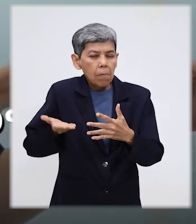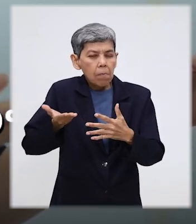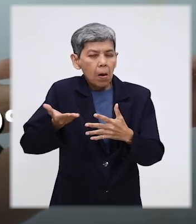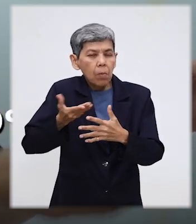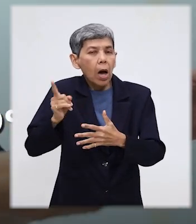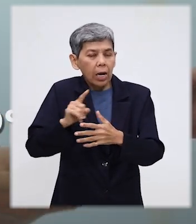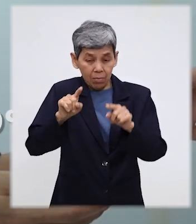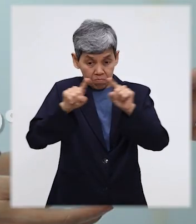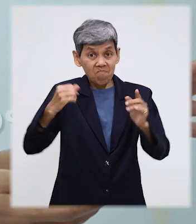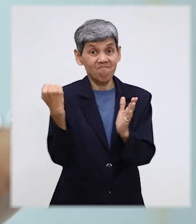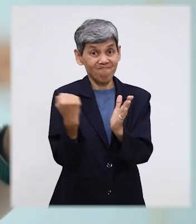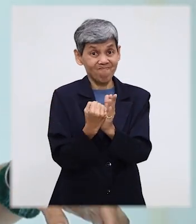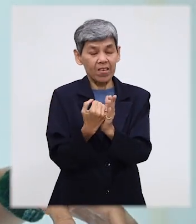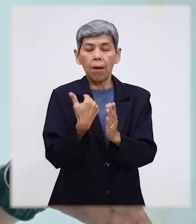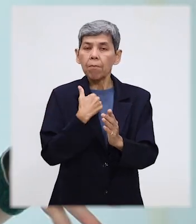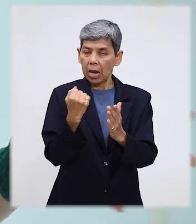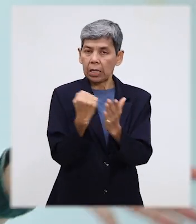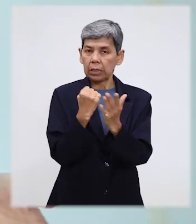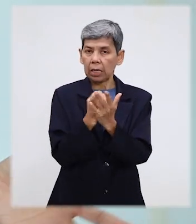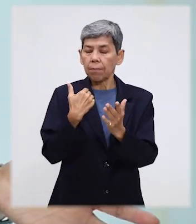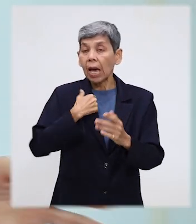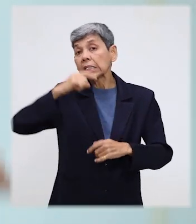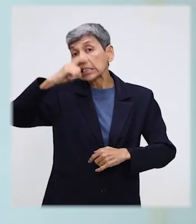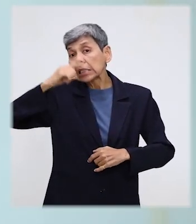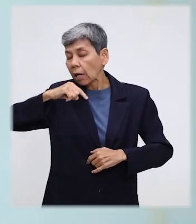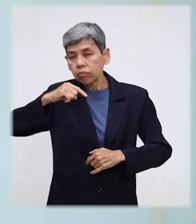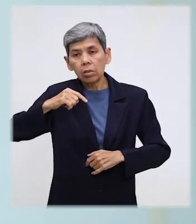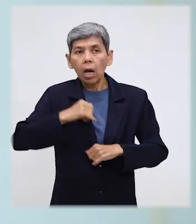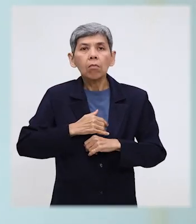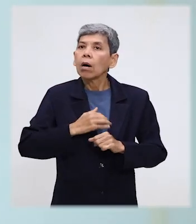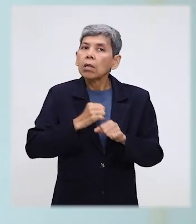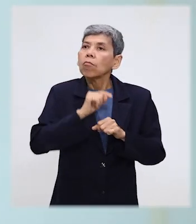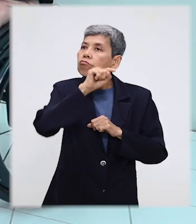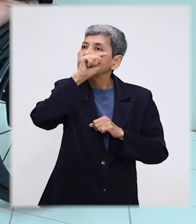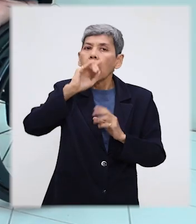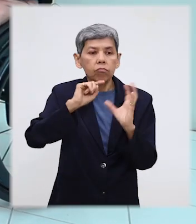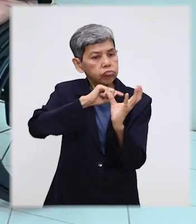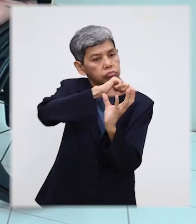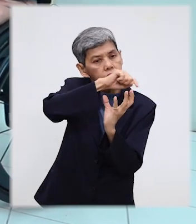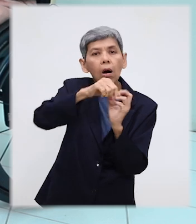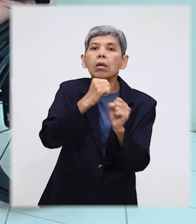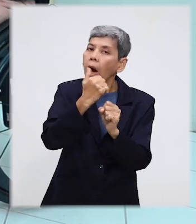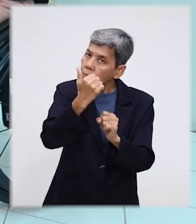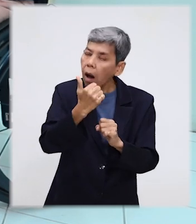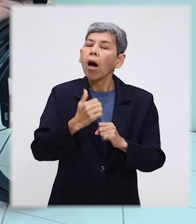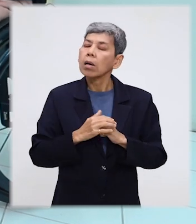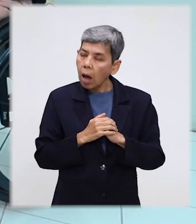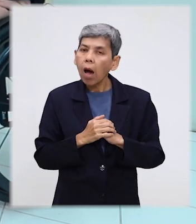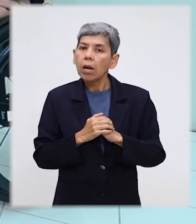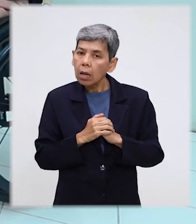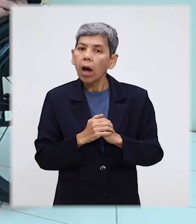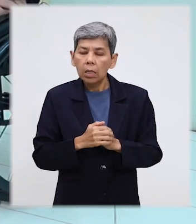การใบเซอร์เนี่ยเขาอาจจะเปิดโลกไม่ใช่ว่าเฉพาะในไทยแล้วเขารับงานต่างประเทศได้ไหมในอนาคตก็อาจจะเป็นไปได้ตร